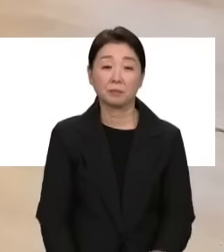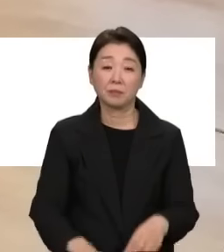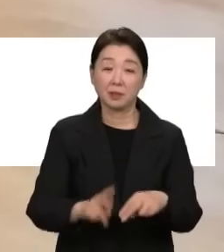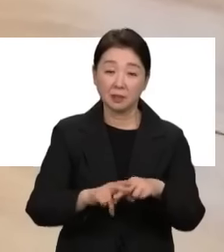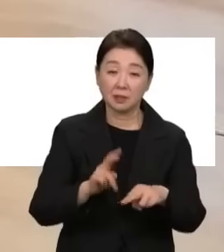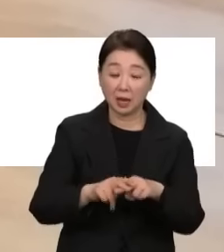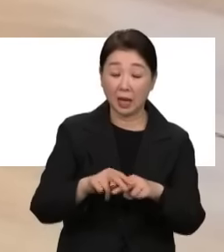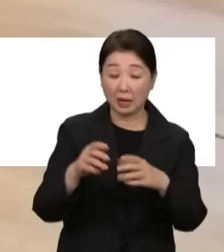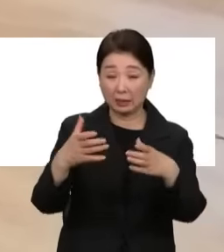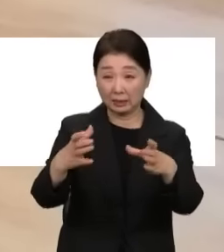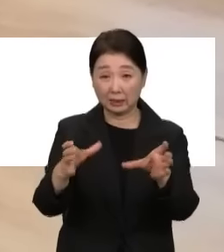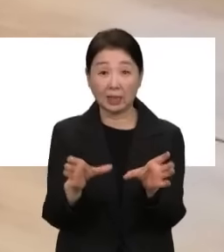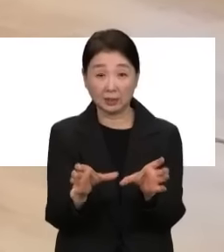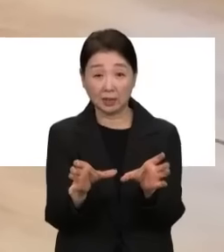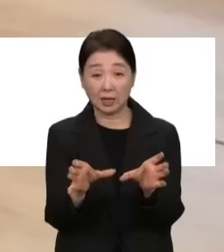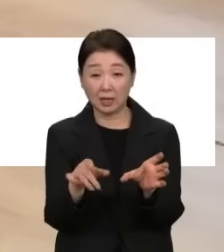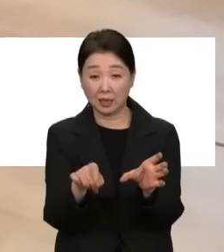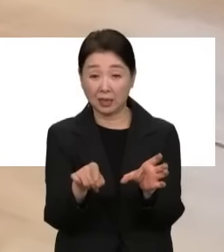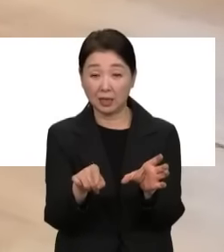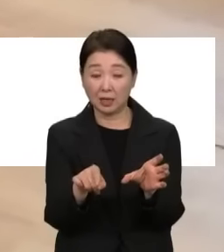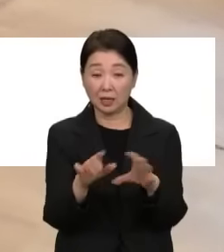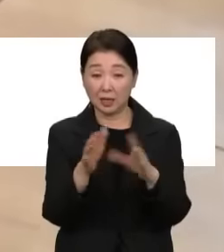의자나 찻잔 이런 거를 좀